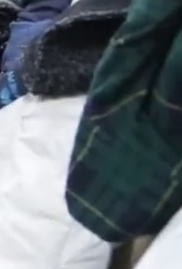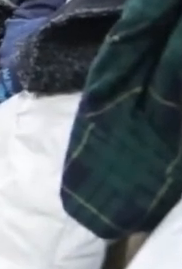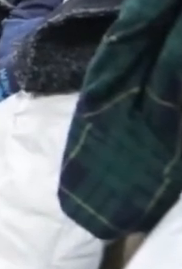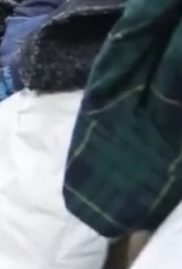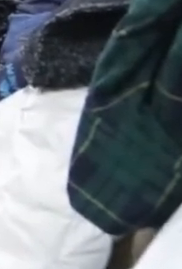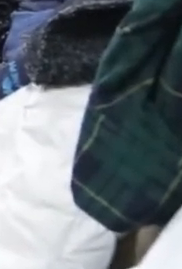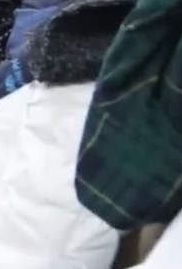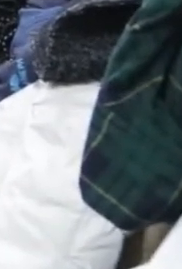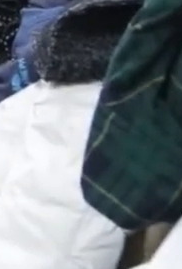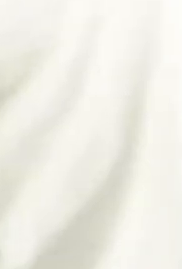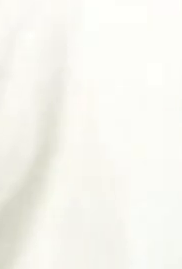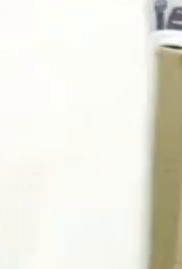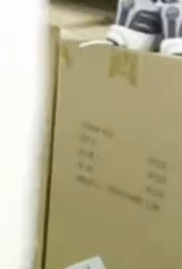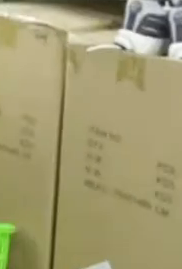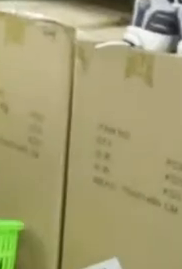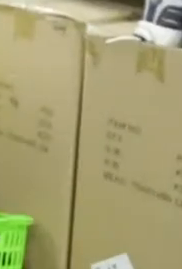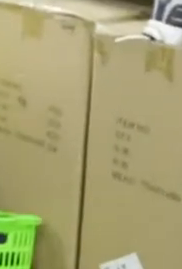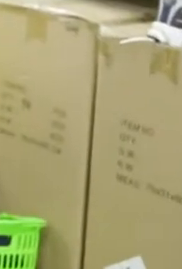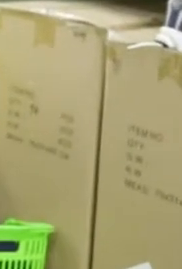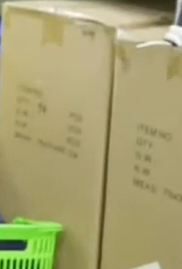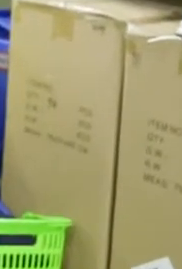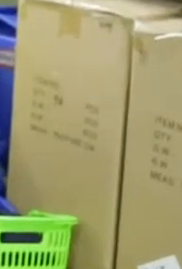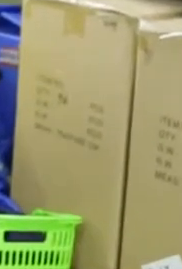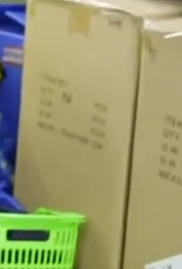좋았어요? 이제...